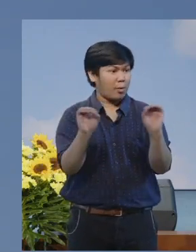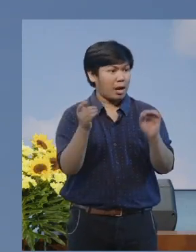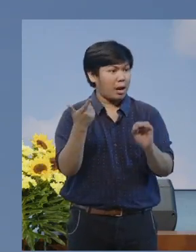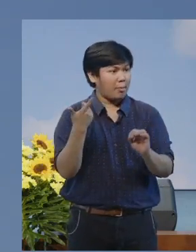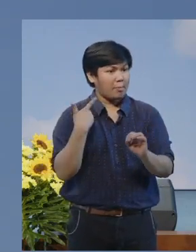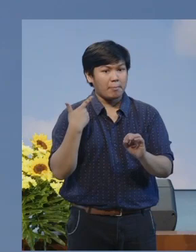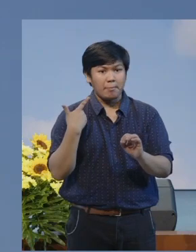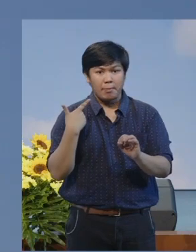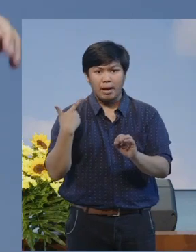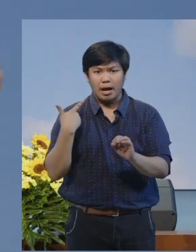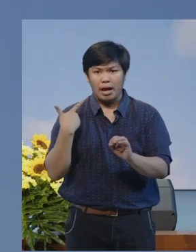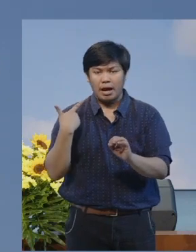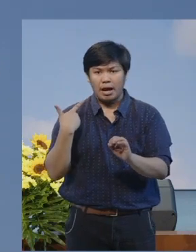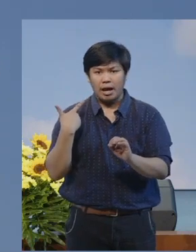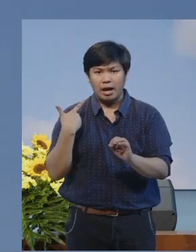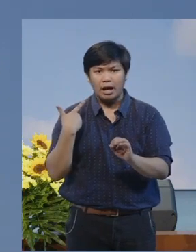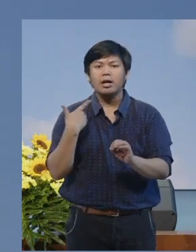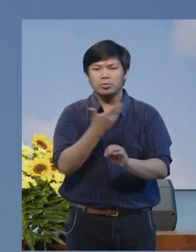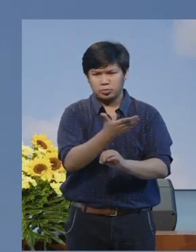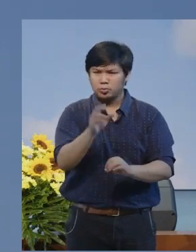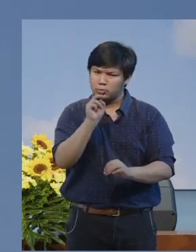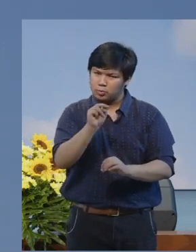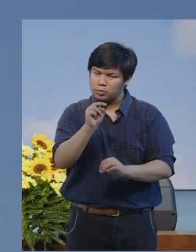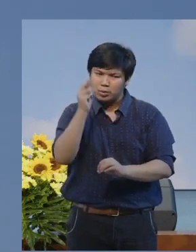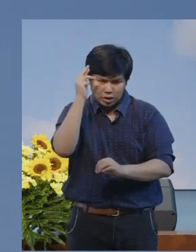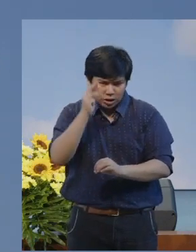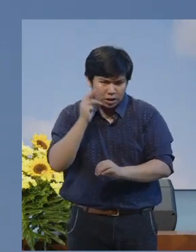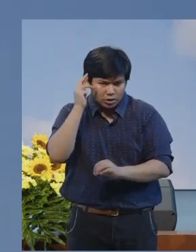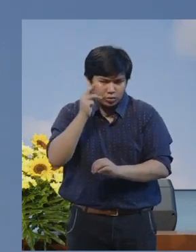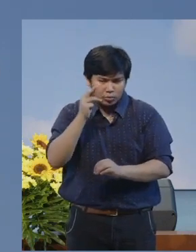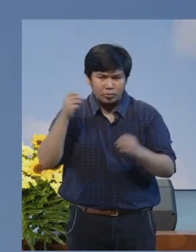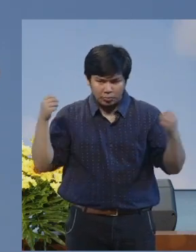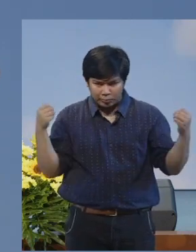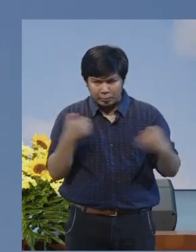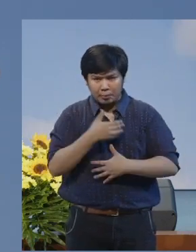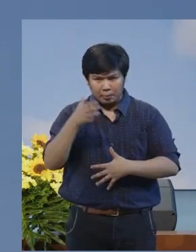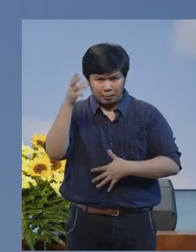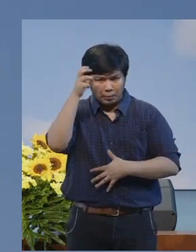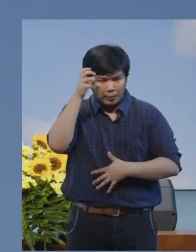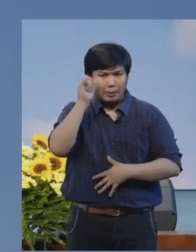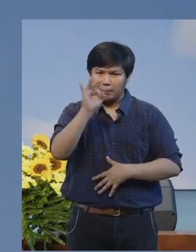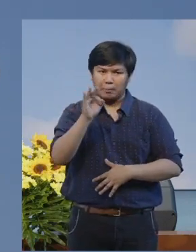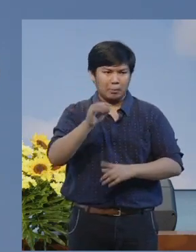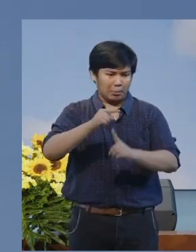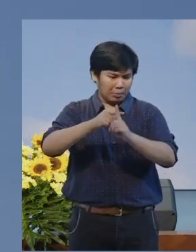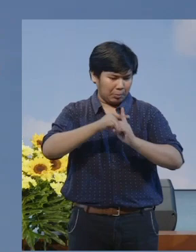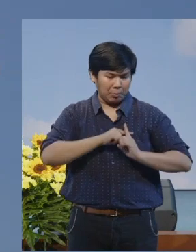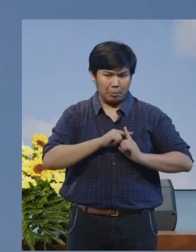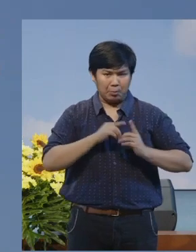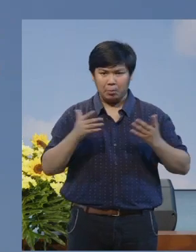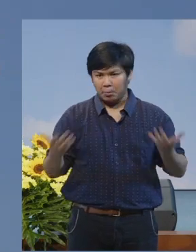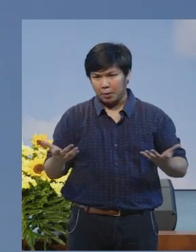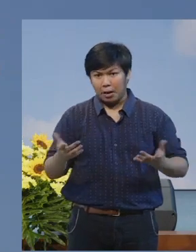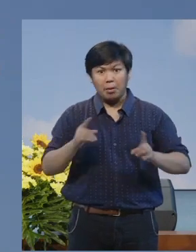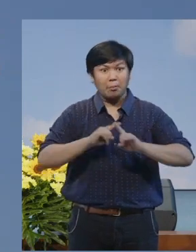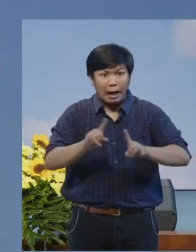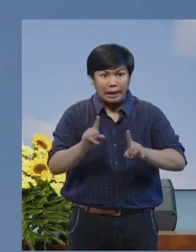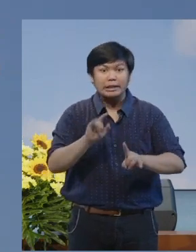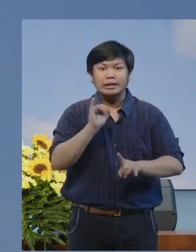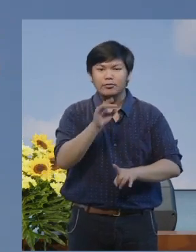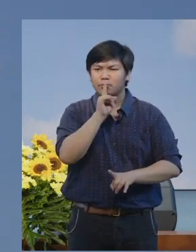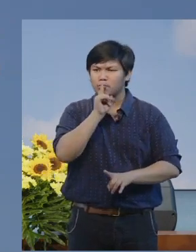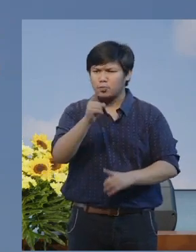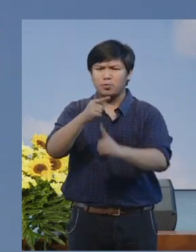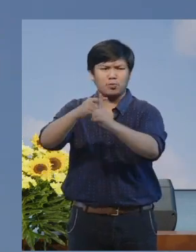meron po kayong dahilan matakot sa kaaway ng ating kaluluwa. Ngunit kung kayo po